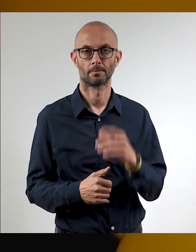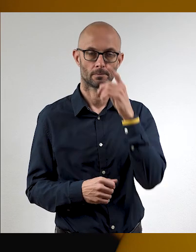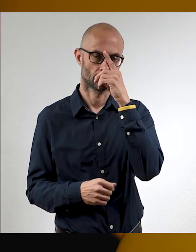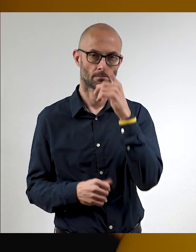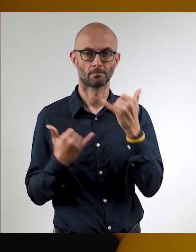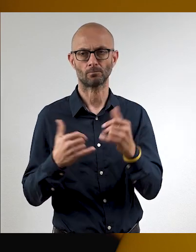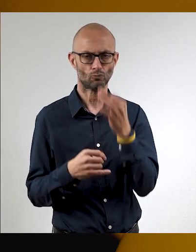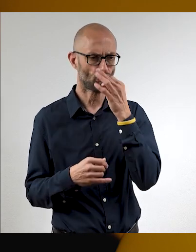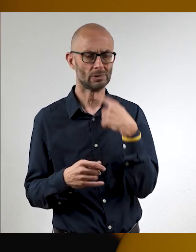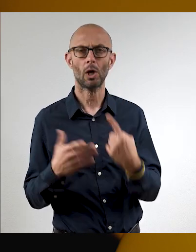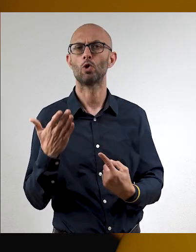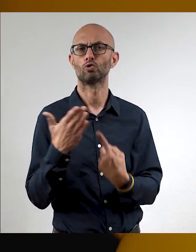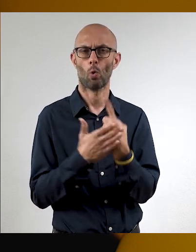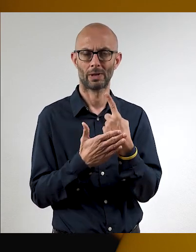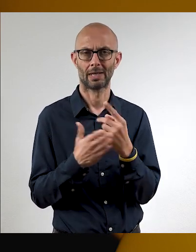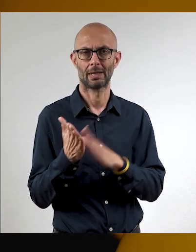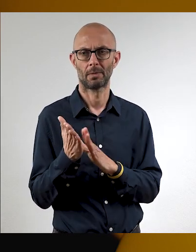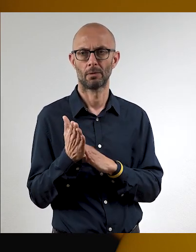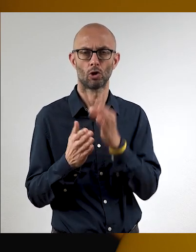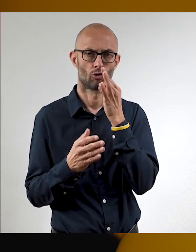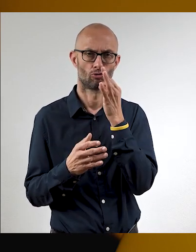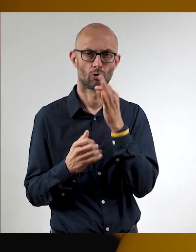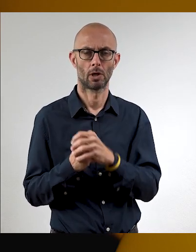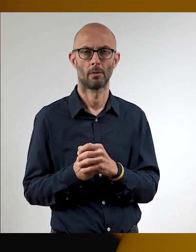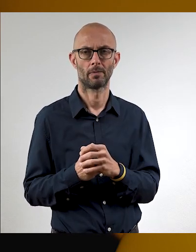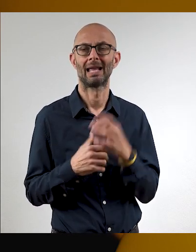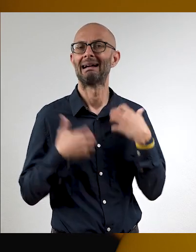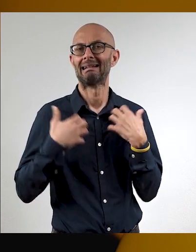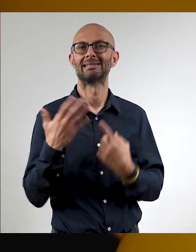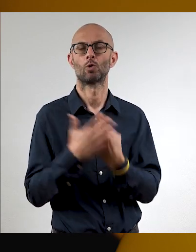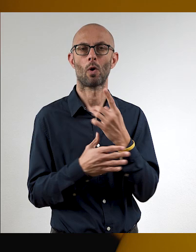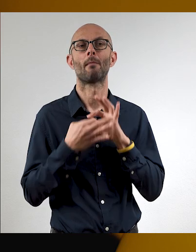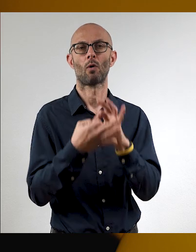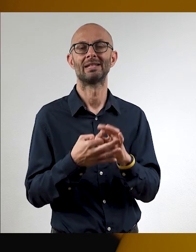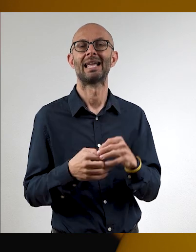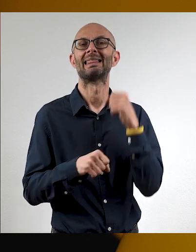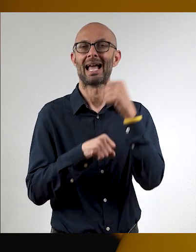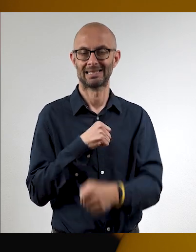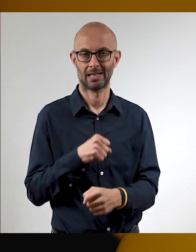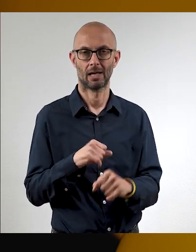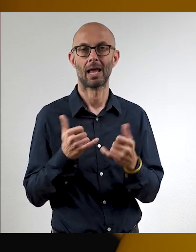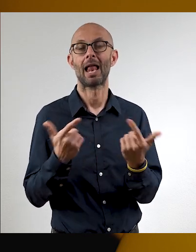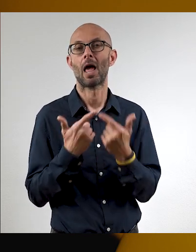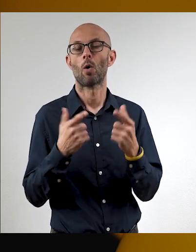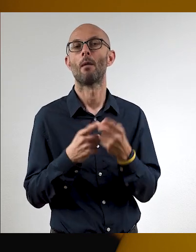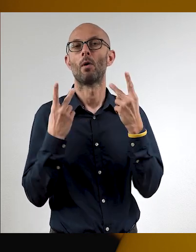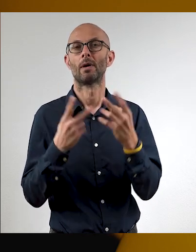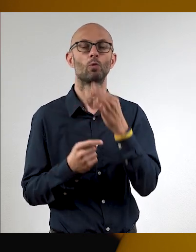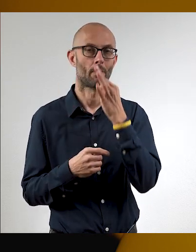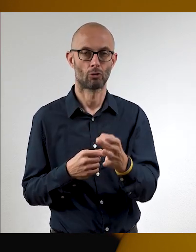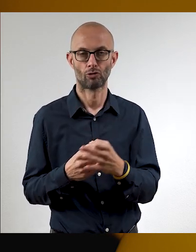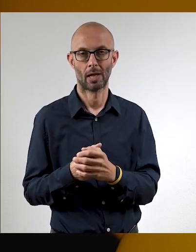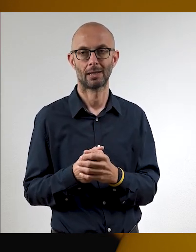Zdaj, če se zgodi, recimo, če je krizni dogodek povezan z nasiljem, je lahko pomembno